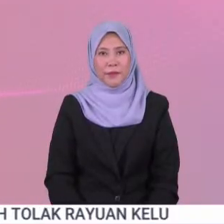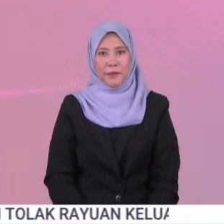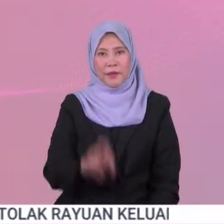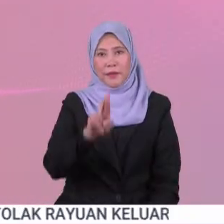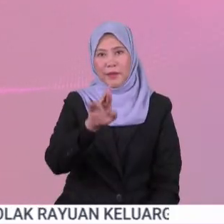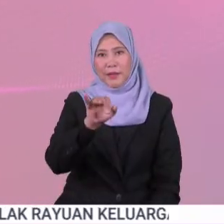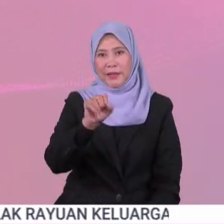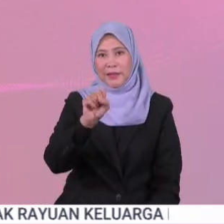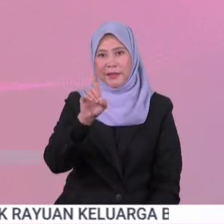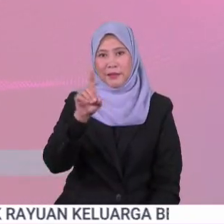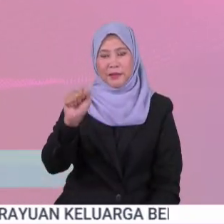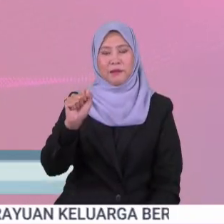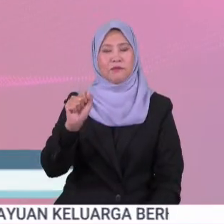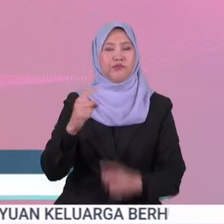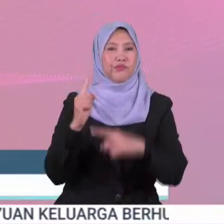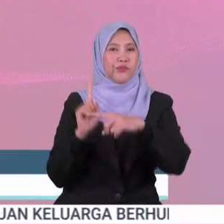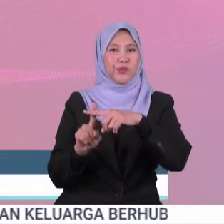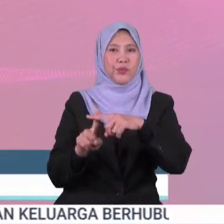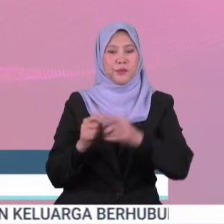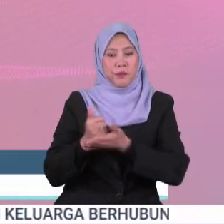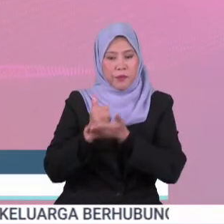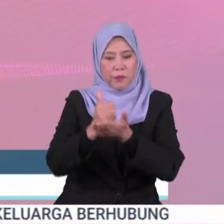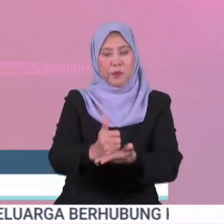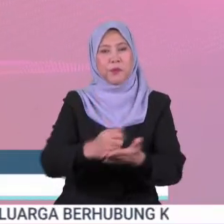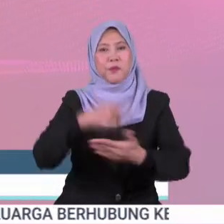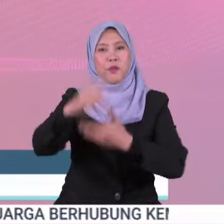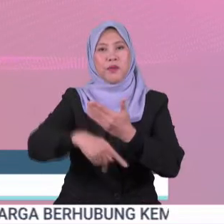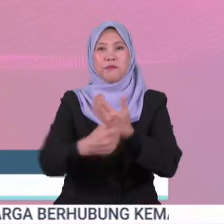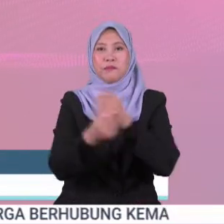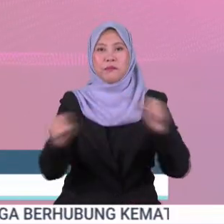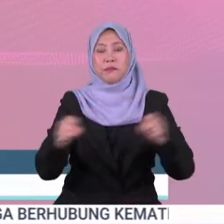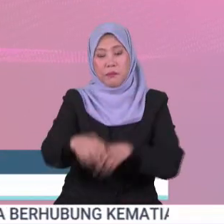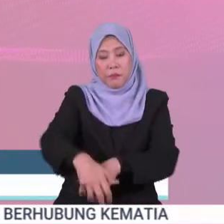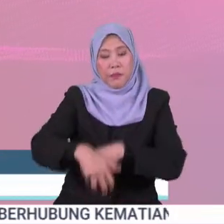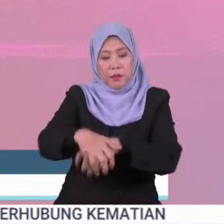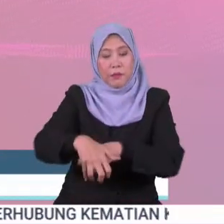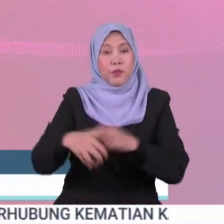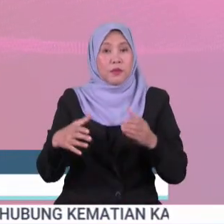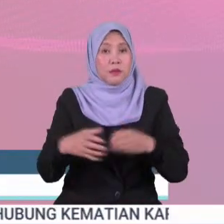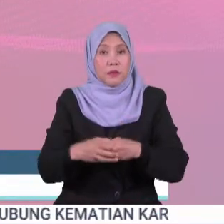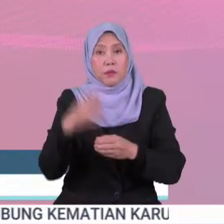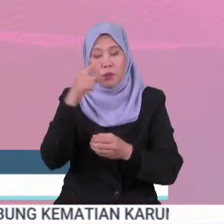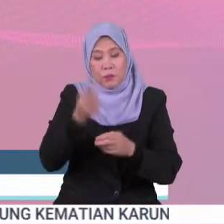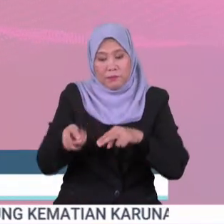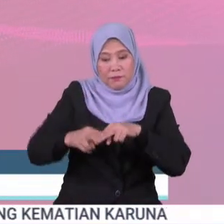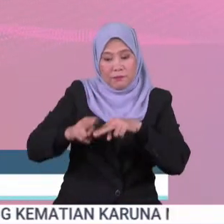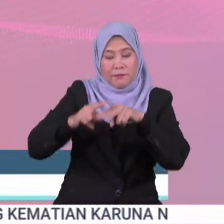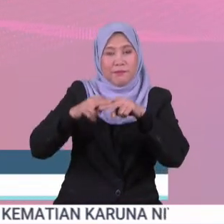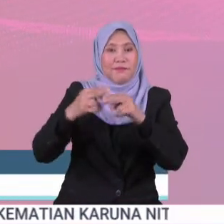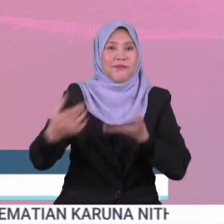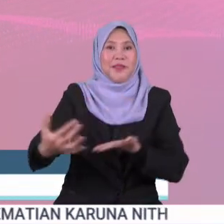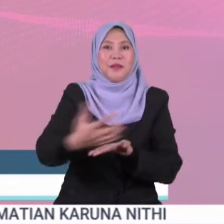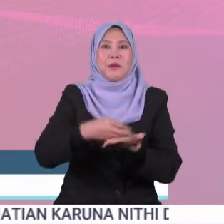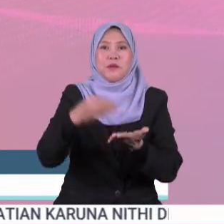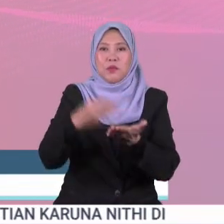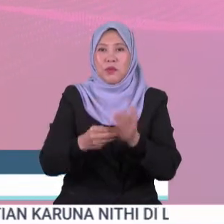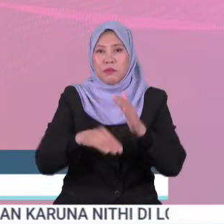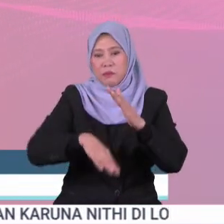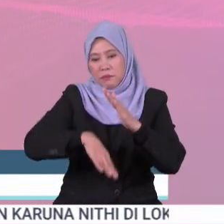Rizda optimis untuk terus membantu serta menyediakan program kepada golongan pekebun kecil untuk meningkatkan pendapatan menerusi peruntukan